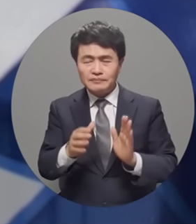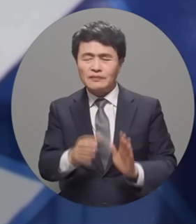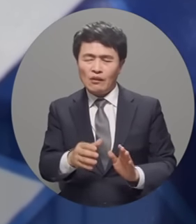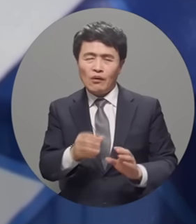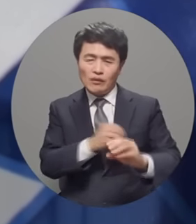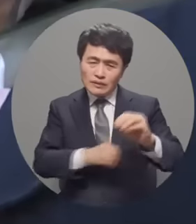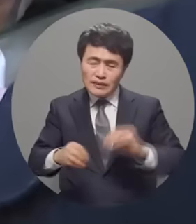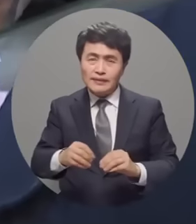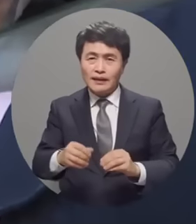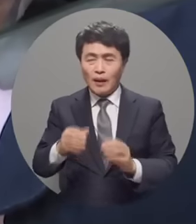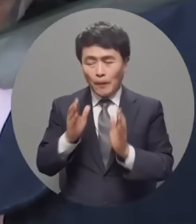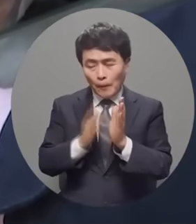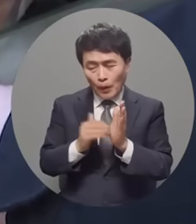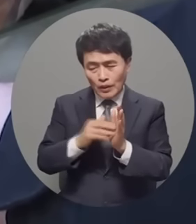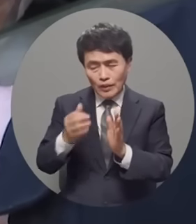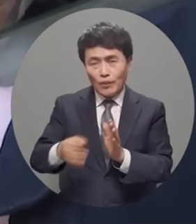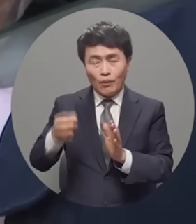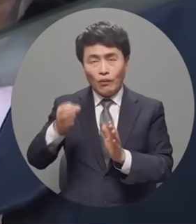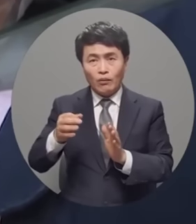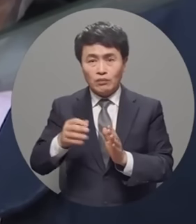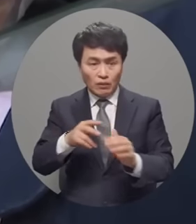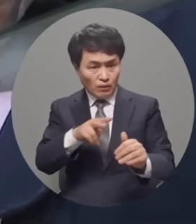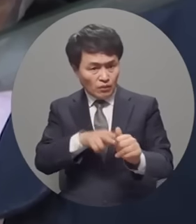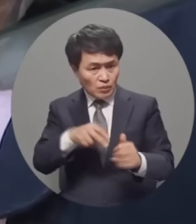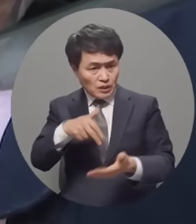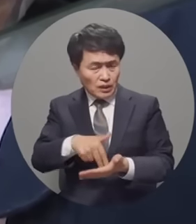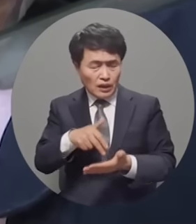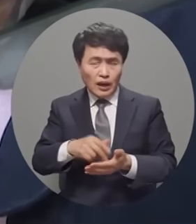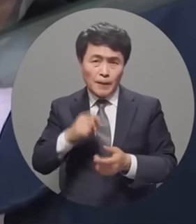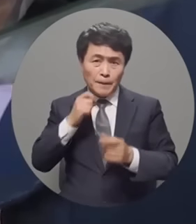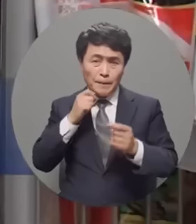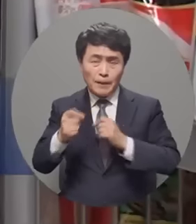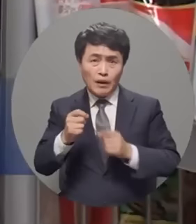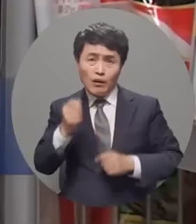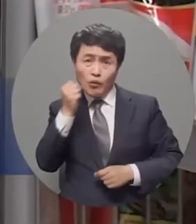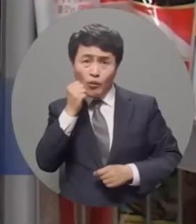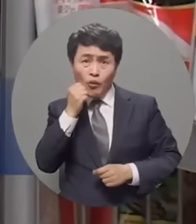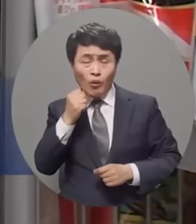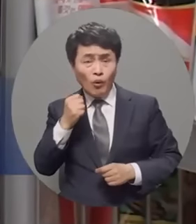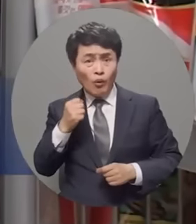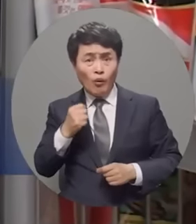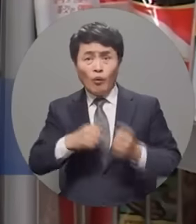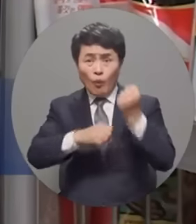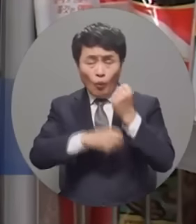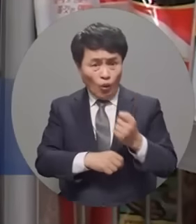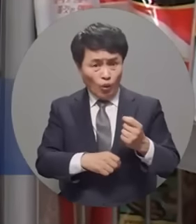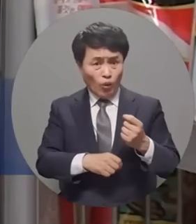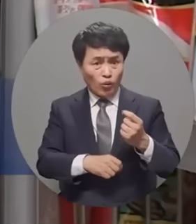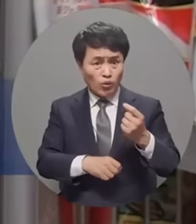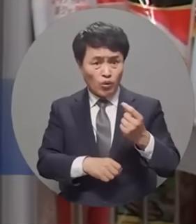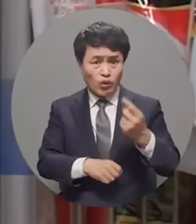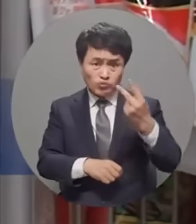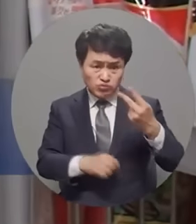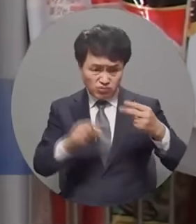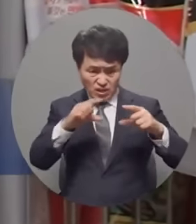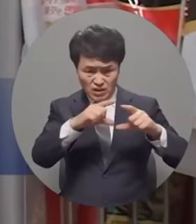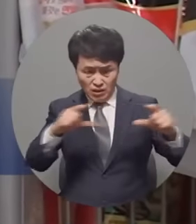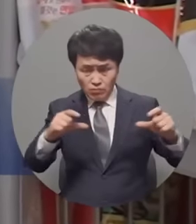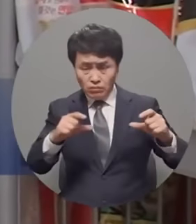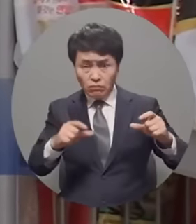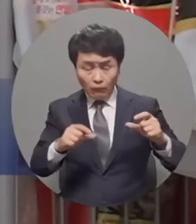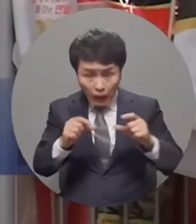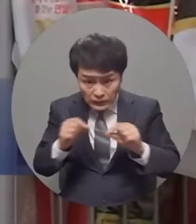셈입니다. 소비자는 속았다는 느낌이 듭니다. 무슨 과자인데 원래 두 개 한 봉지에 들었는데 열어봤더니 하나만 들어있는 거 있어서